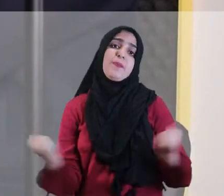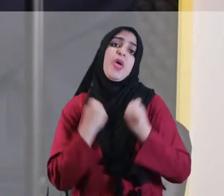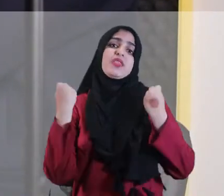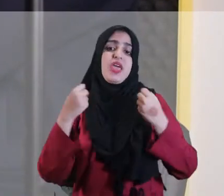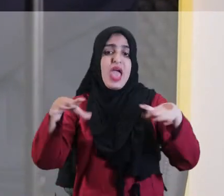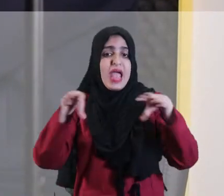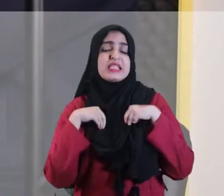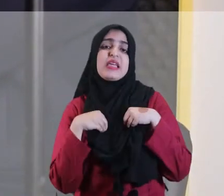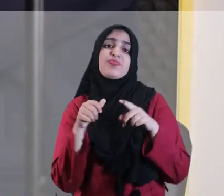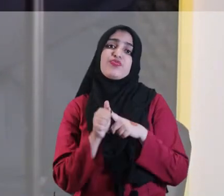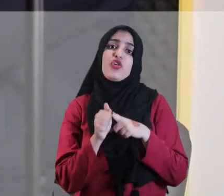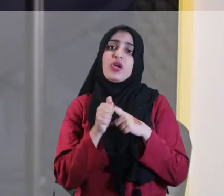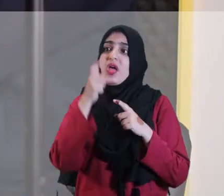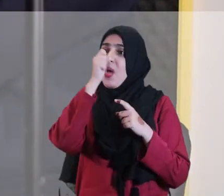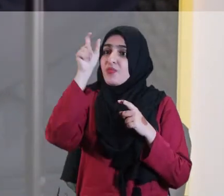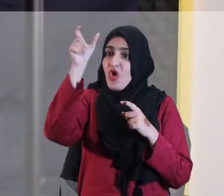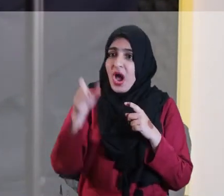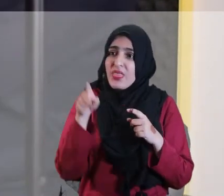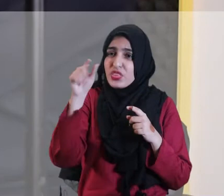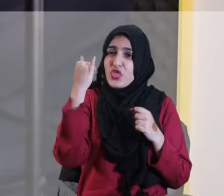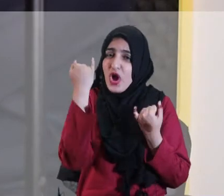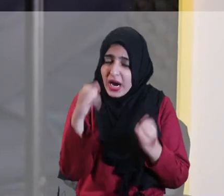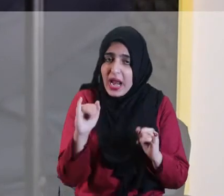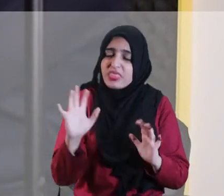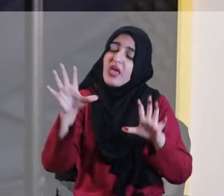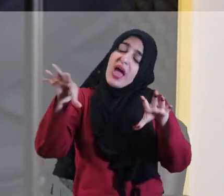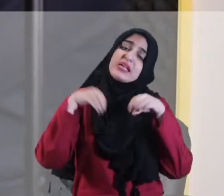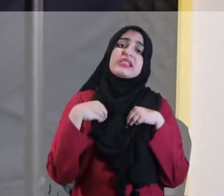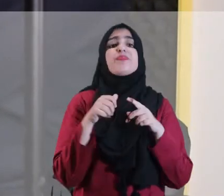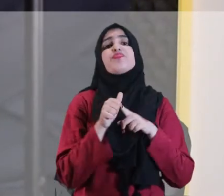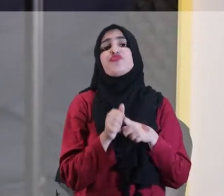2019 की